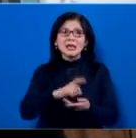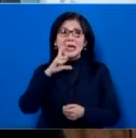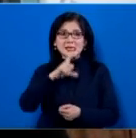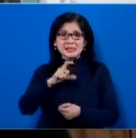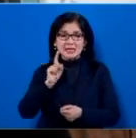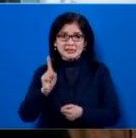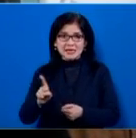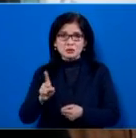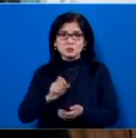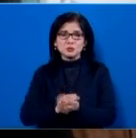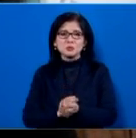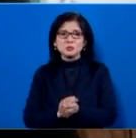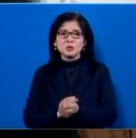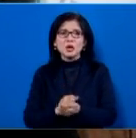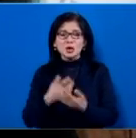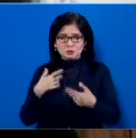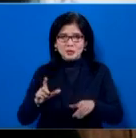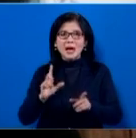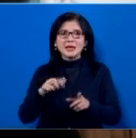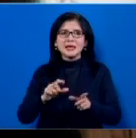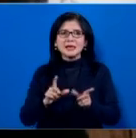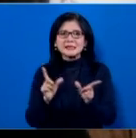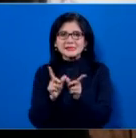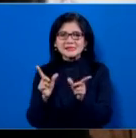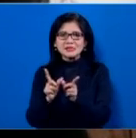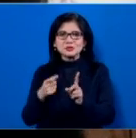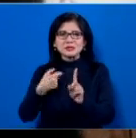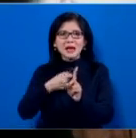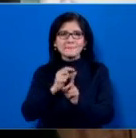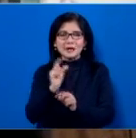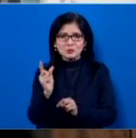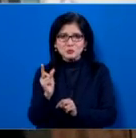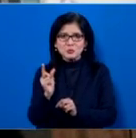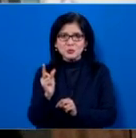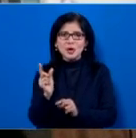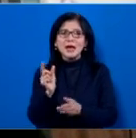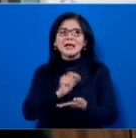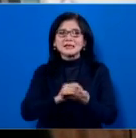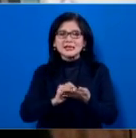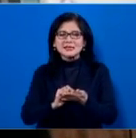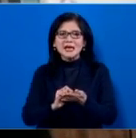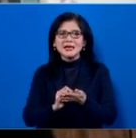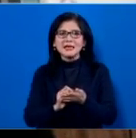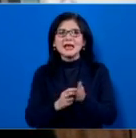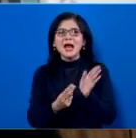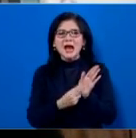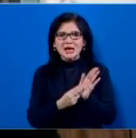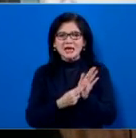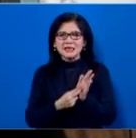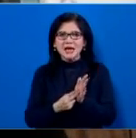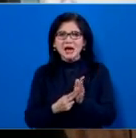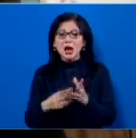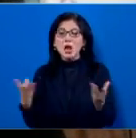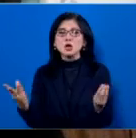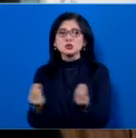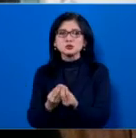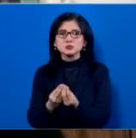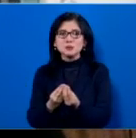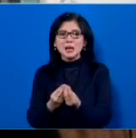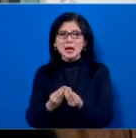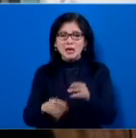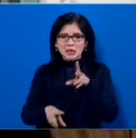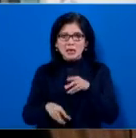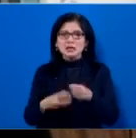itu scan-nya sudah ada di situs KPU. Kita tinggal salin angkanya, perolehan suara per capres